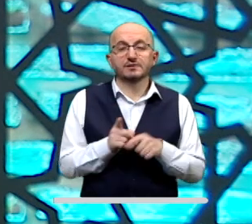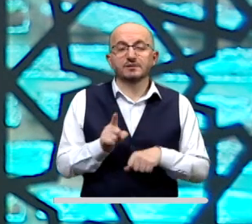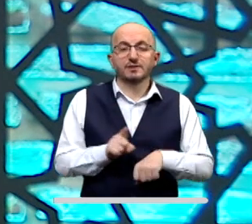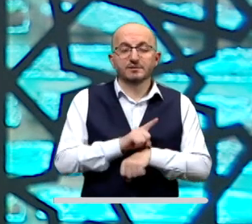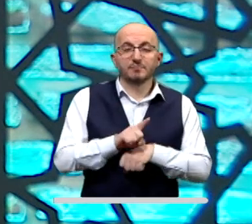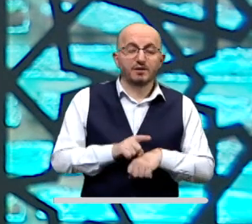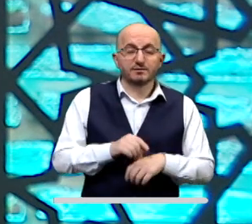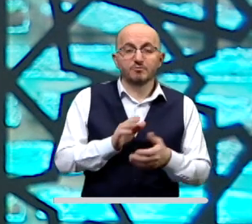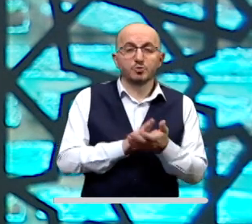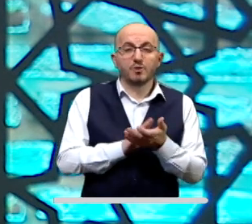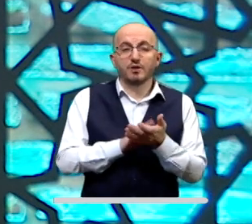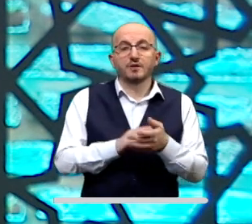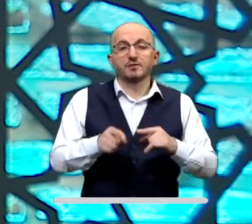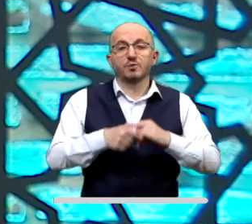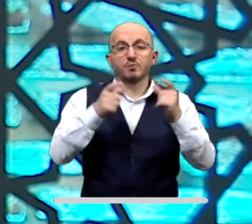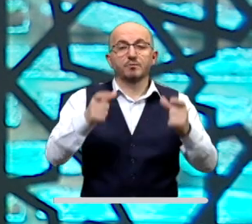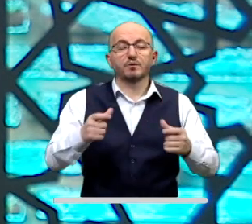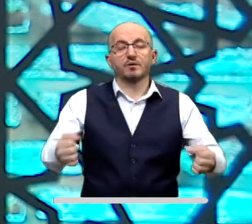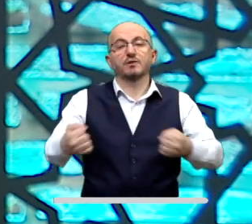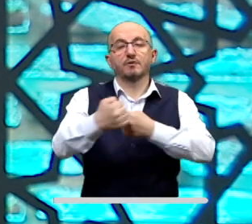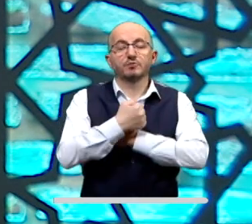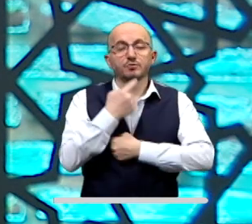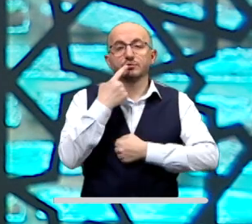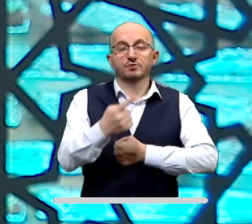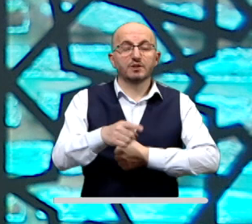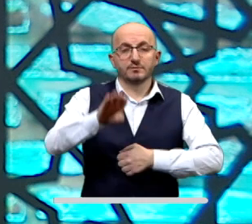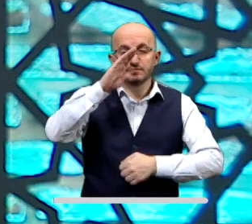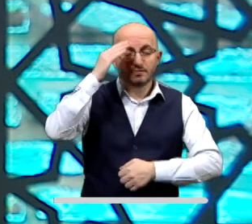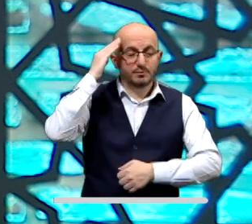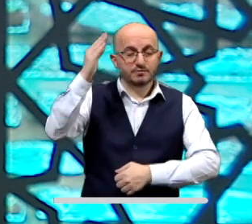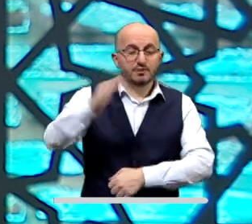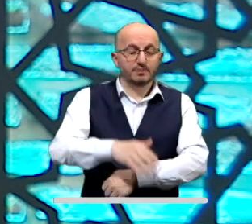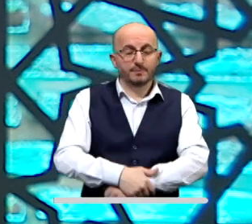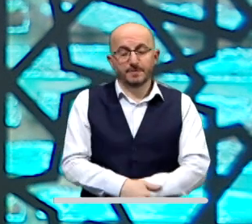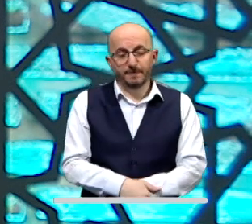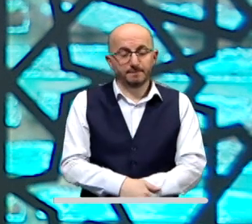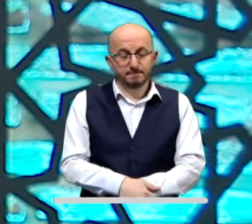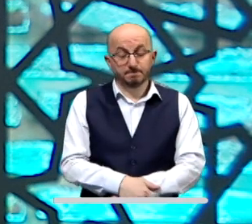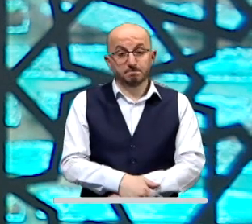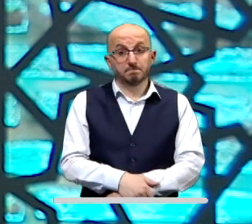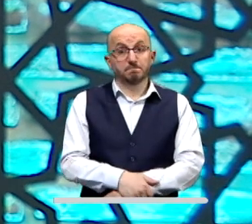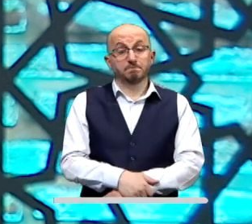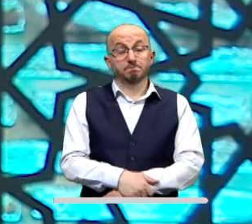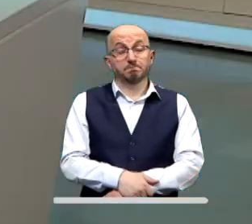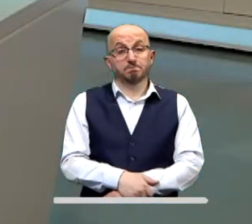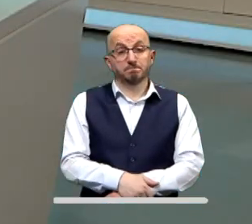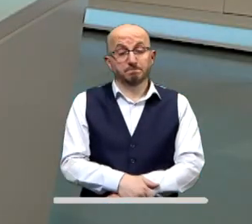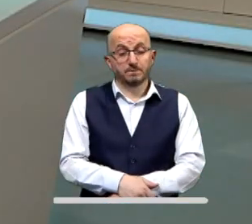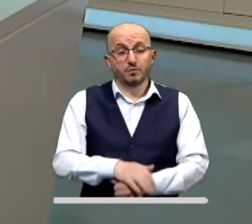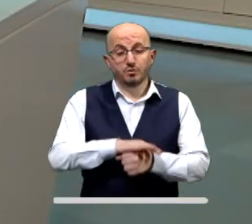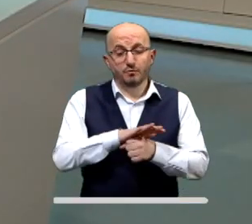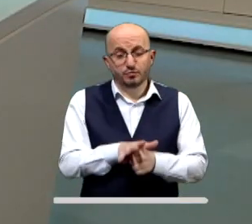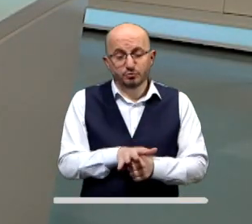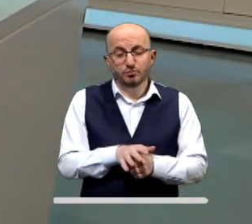mübarek topraklara beldelere kavuşursunuz diyelim İstanbul'u selamlıyoruz Ruhi Bey hayırlı akşamlarınız olsun yani kovit